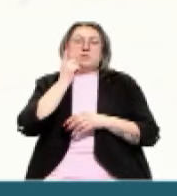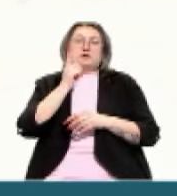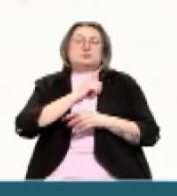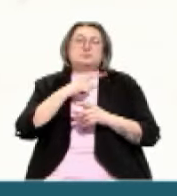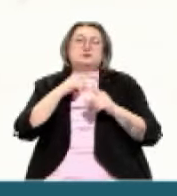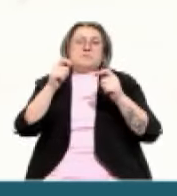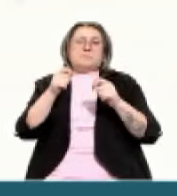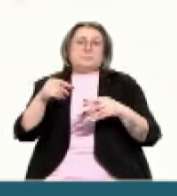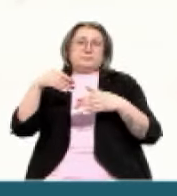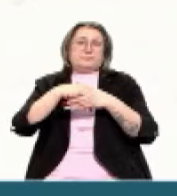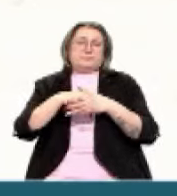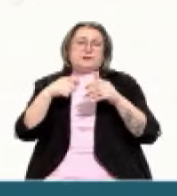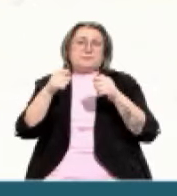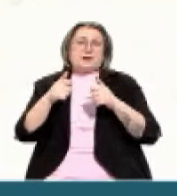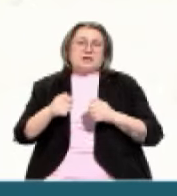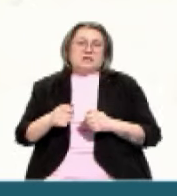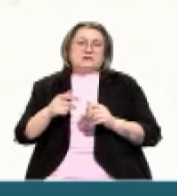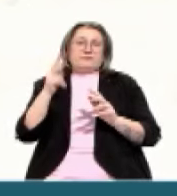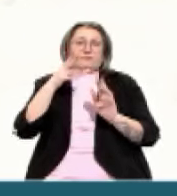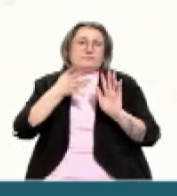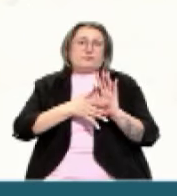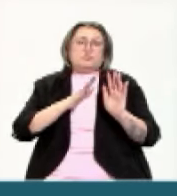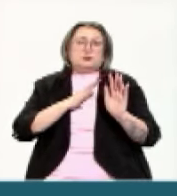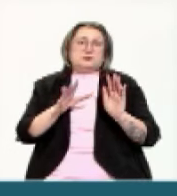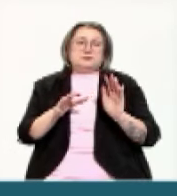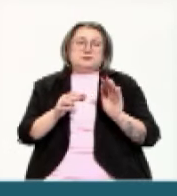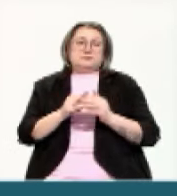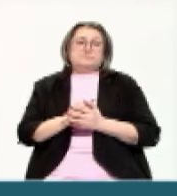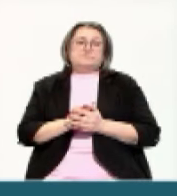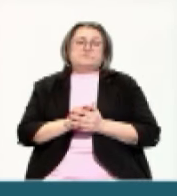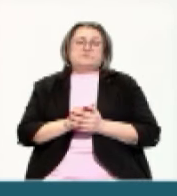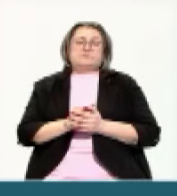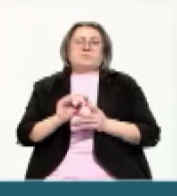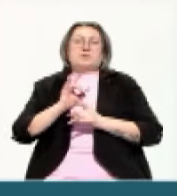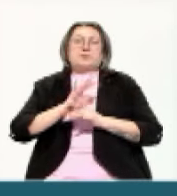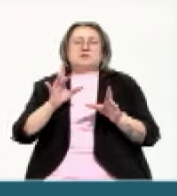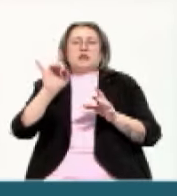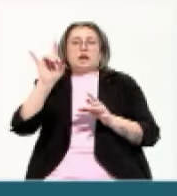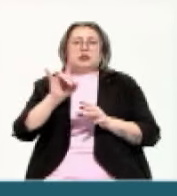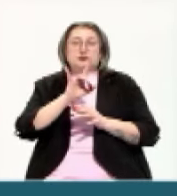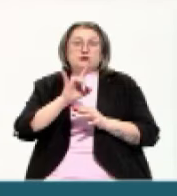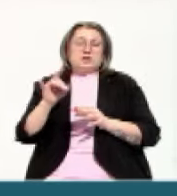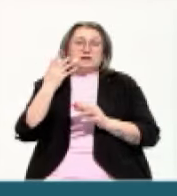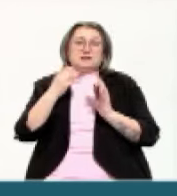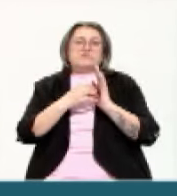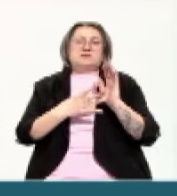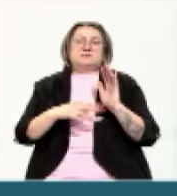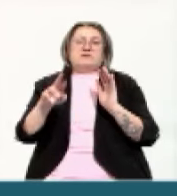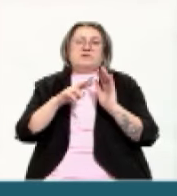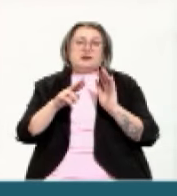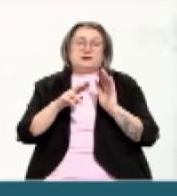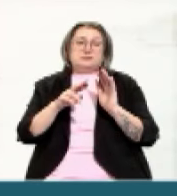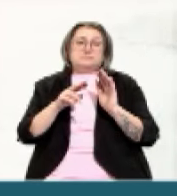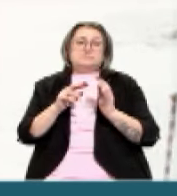Ал 19 қаңтарда православ дінінің өкілдері атап өтетін крещение мейрамында барлық күш құрылымдары қауіпсіздікті